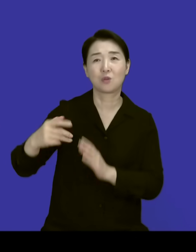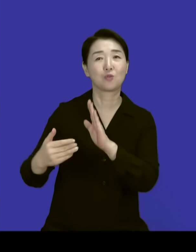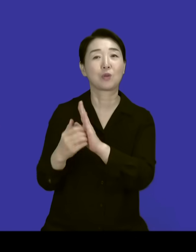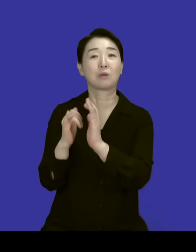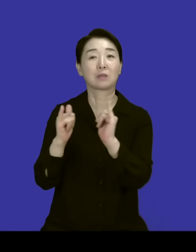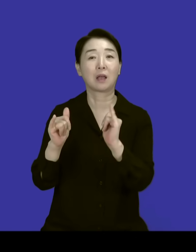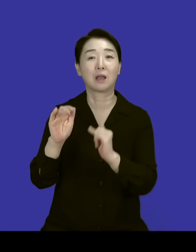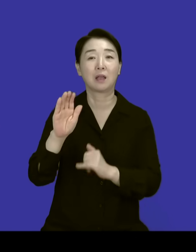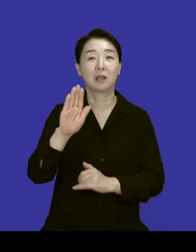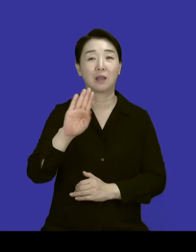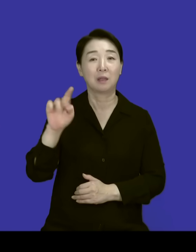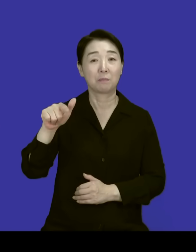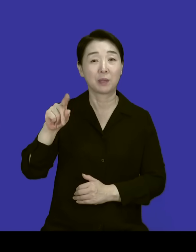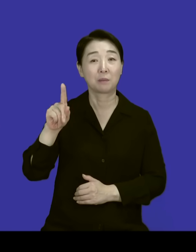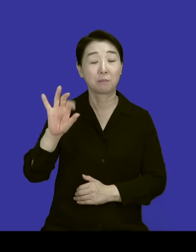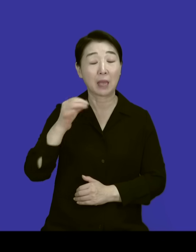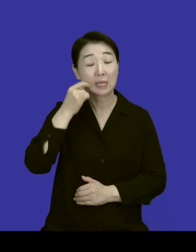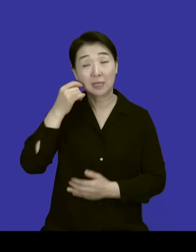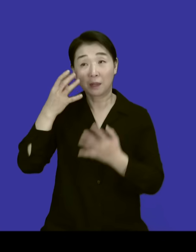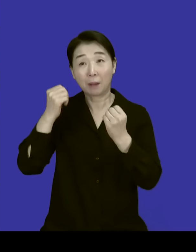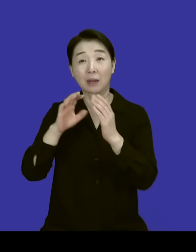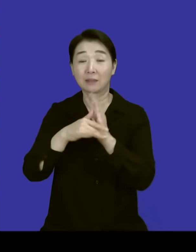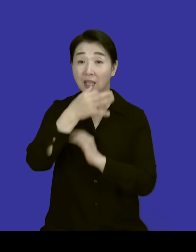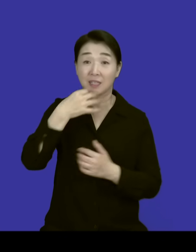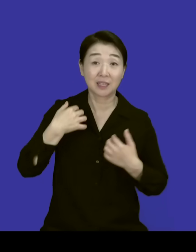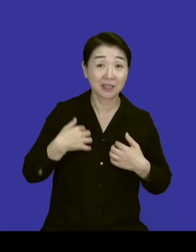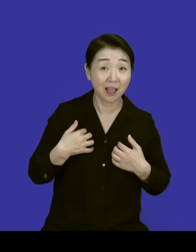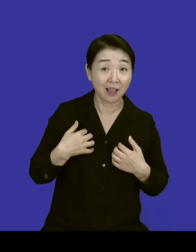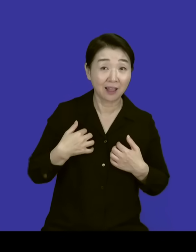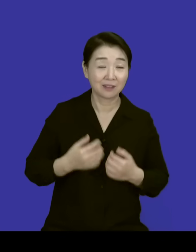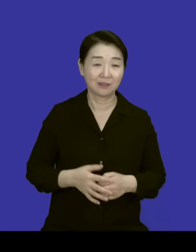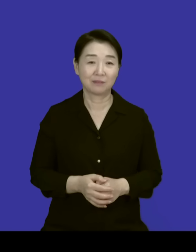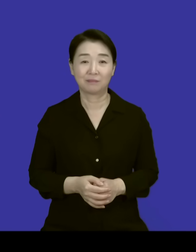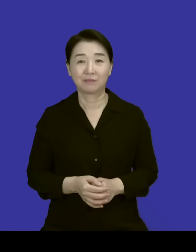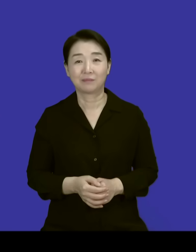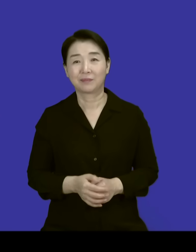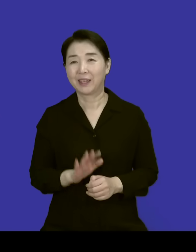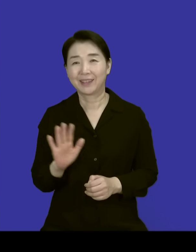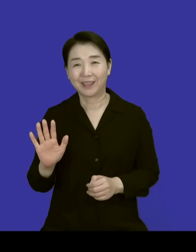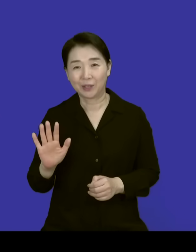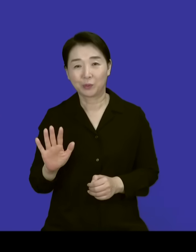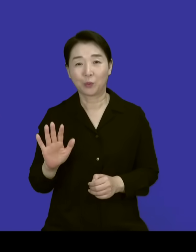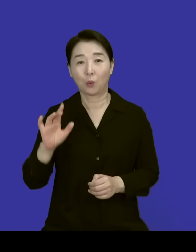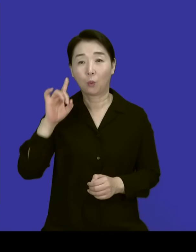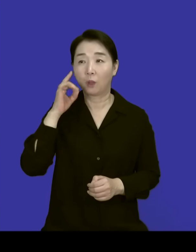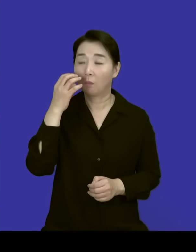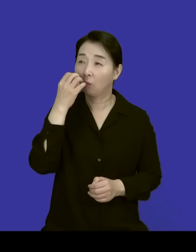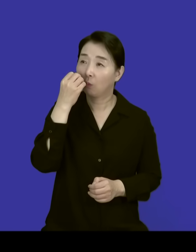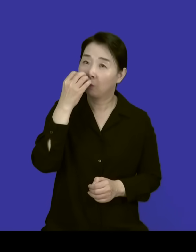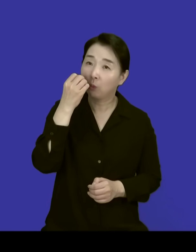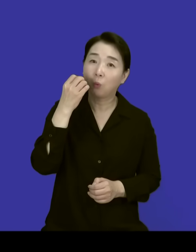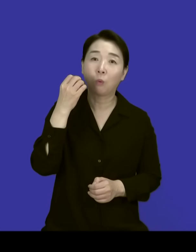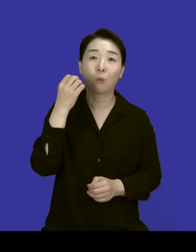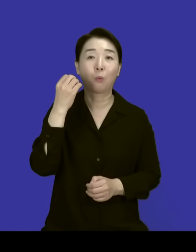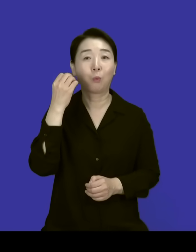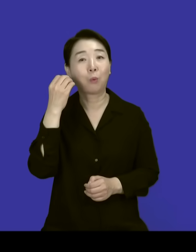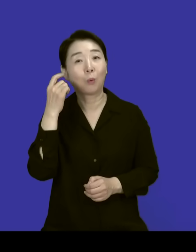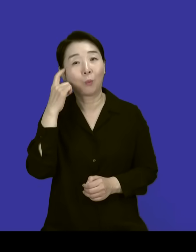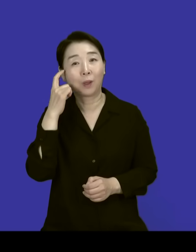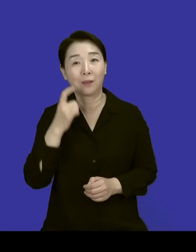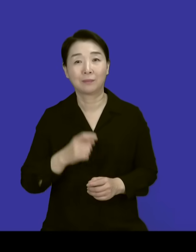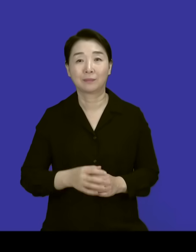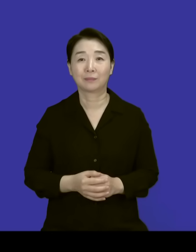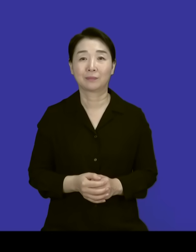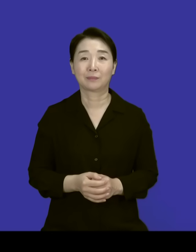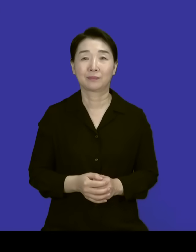때 아주 신났겠어요. 네. 예? 아니, 신나는 것보다요. 네. 너무 신기했어요, 그냥. 왜